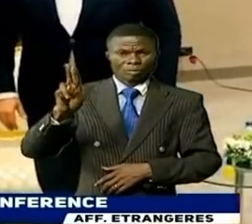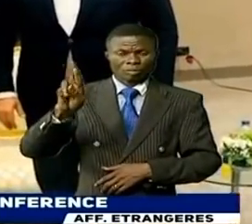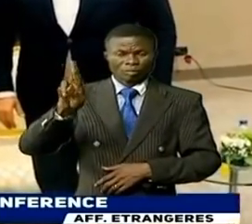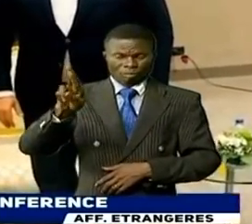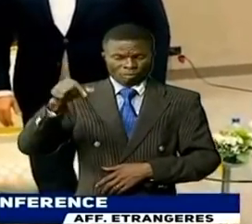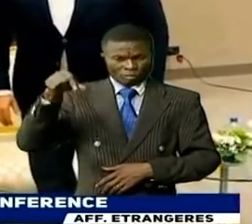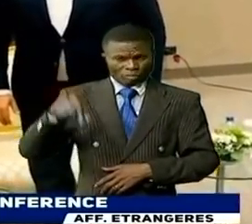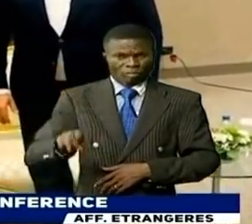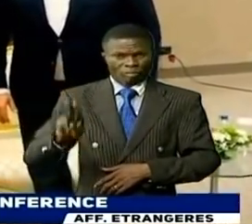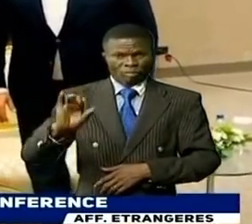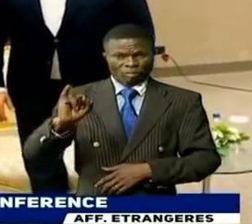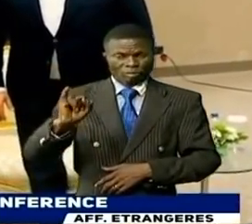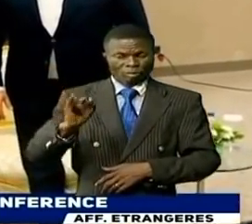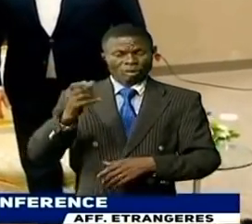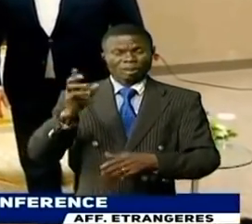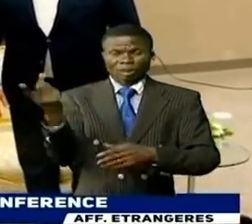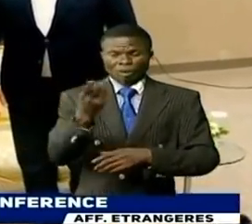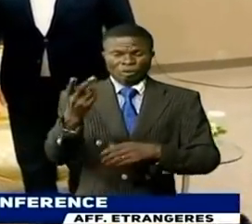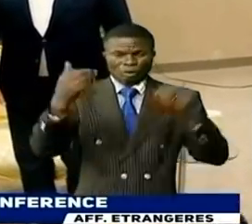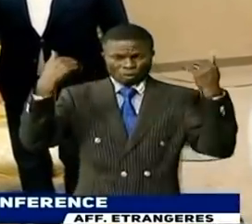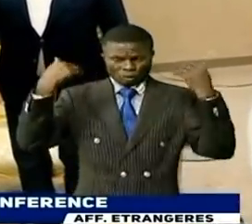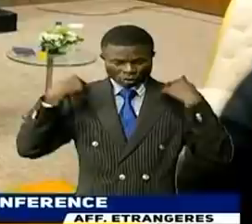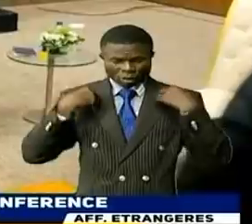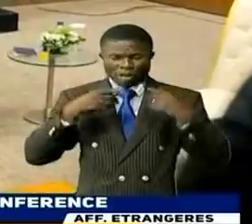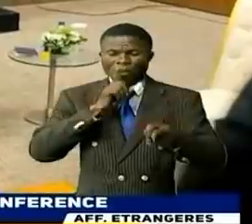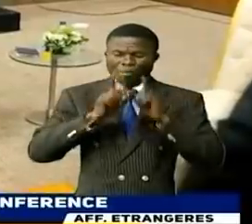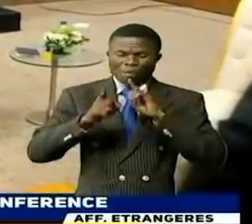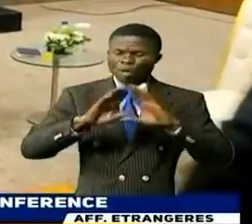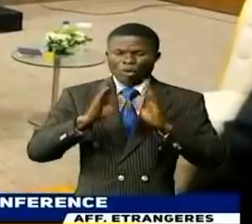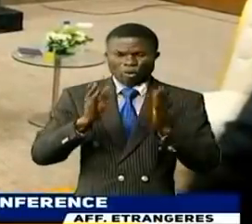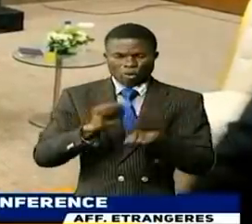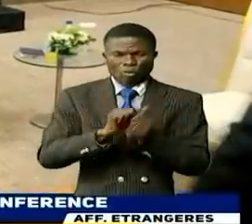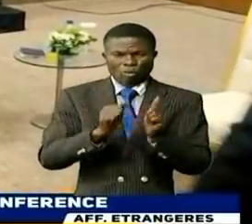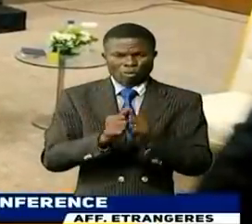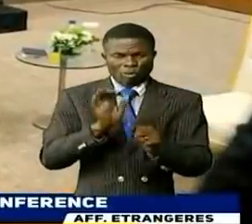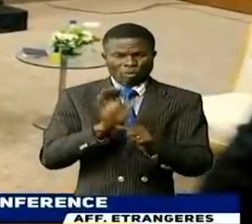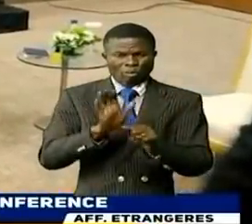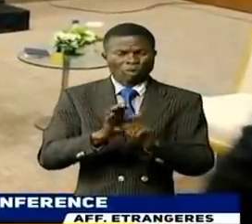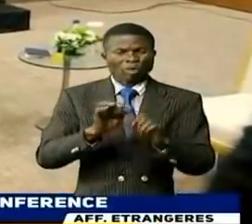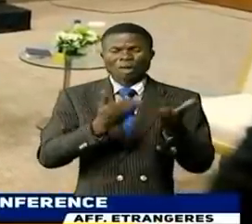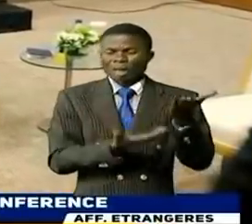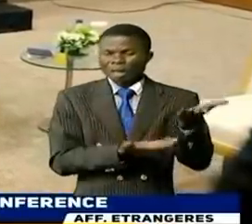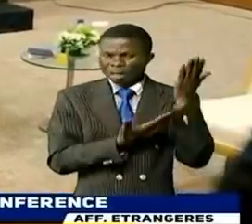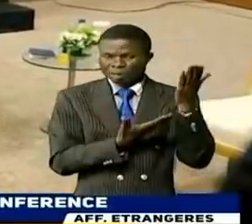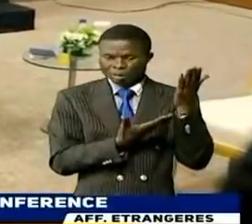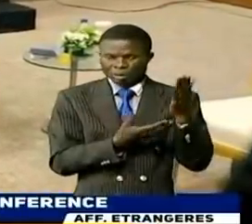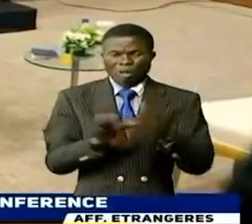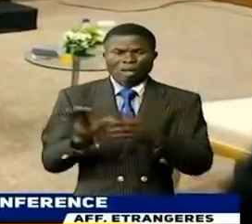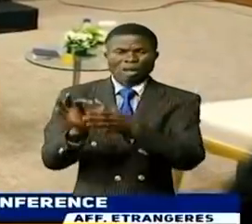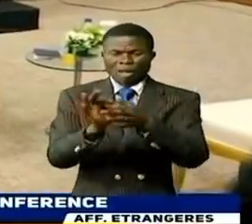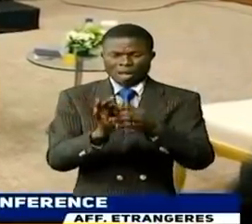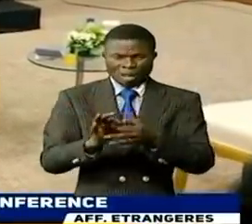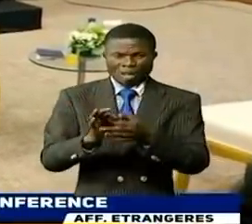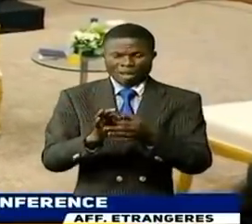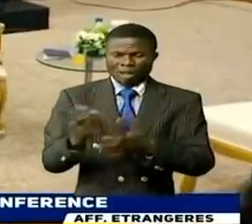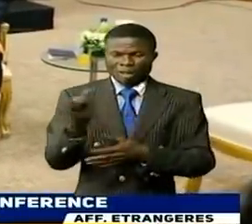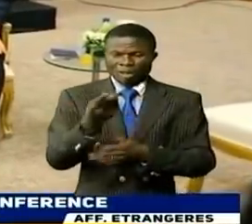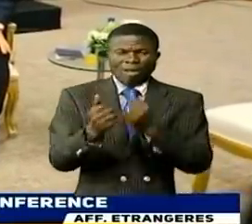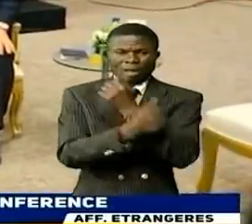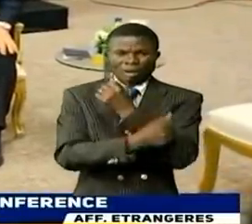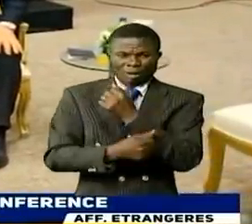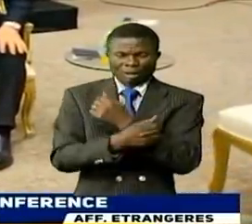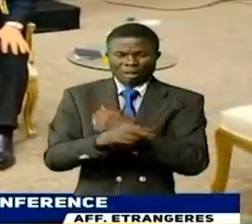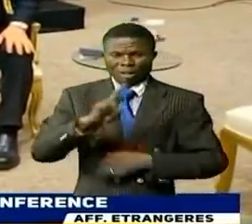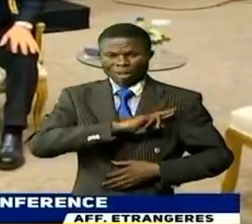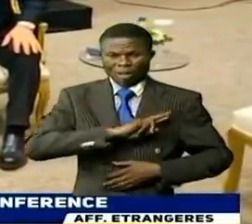C'était l'occasion pour les deux personnalités de passer en revue un certain nombre de sujets relatifs à la coopération bilatérale entre la